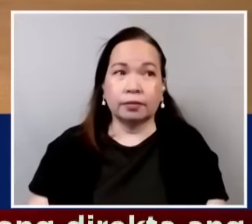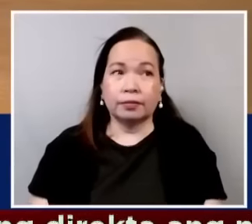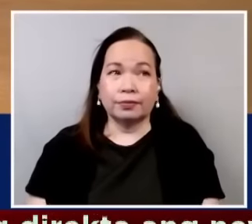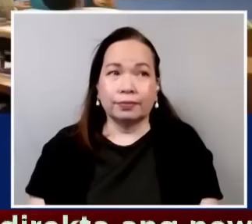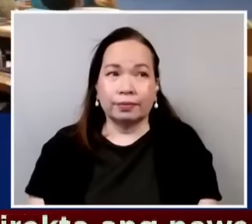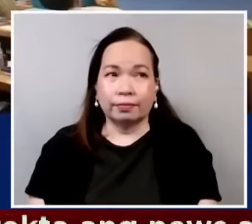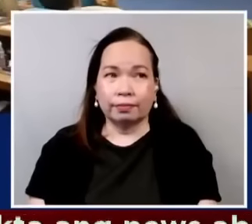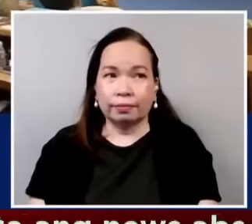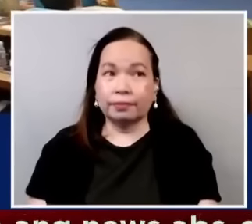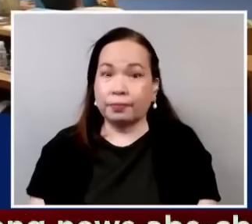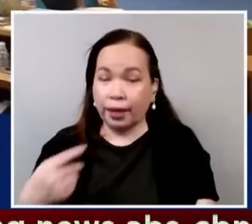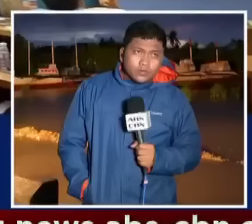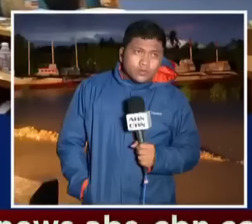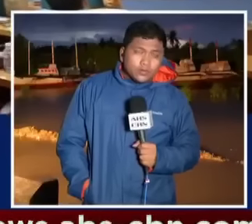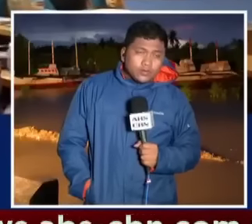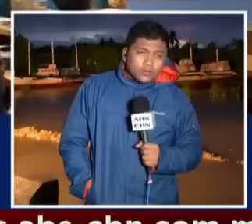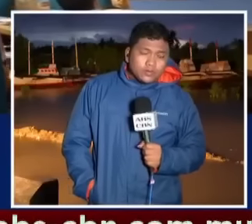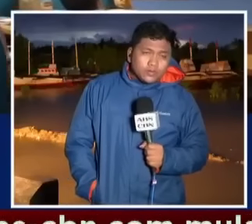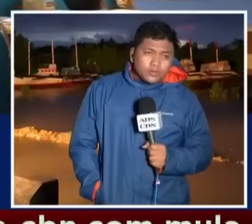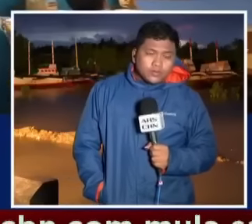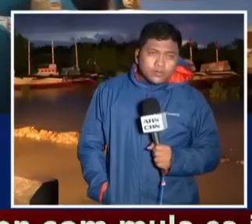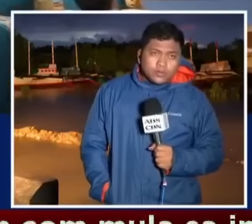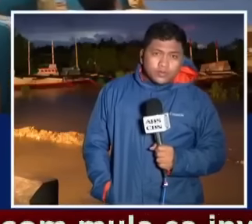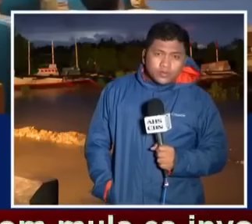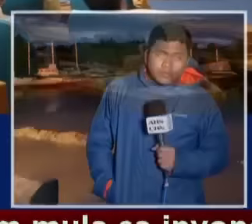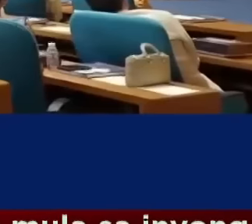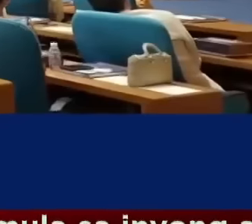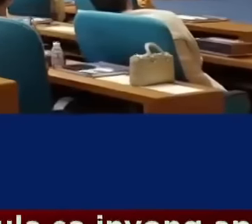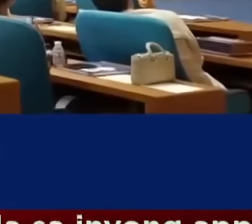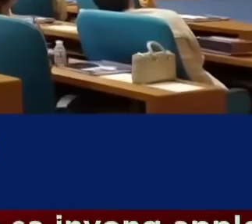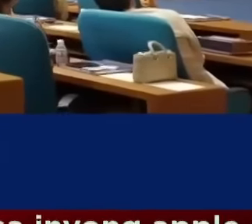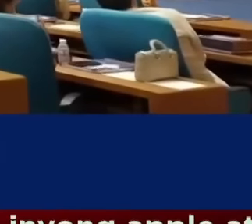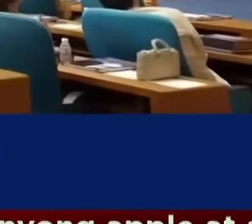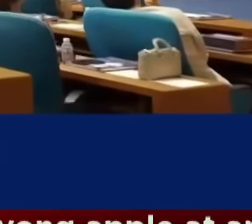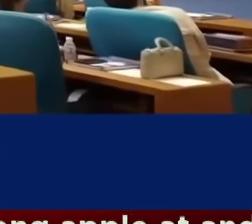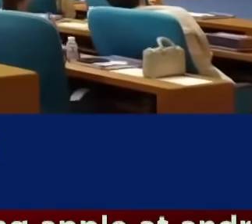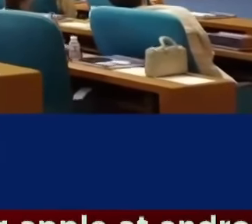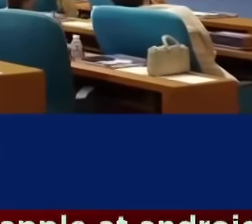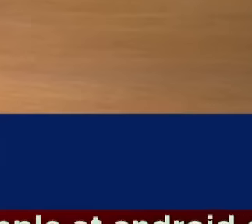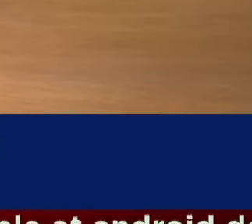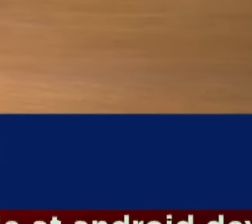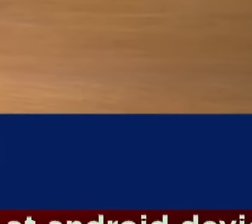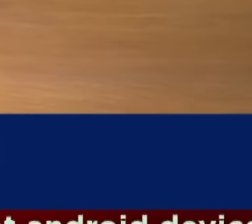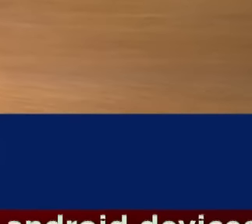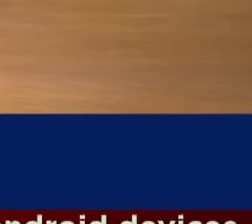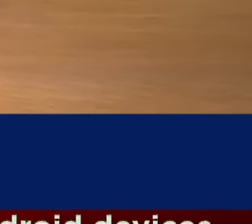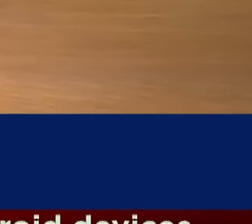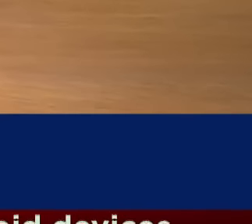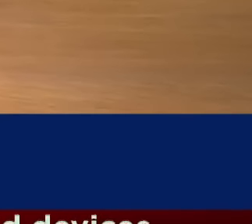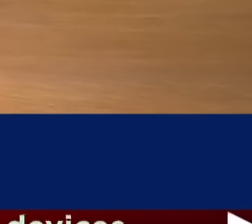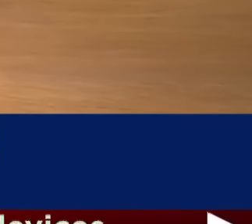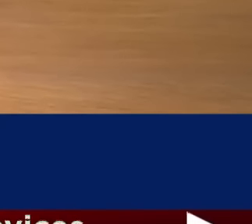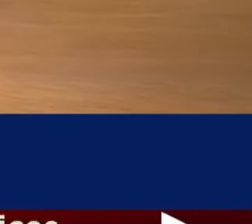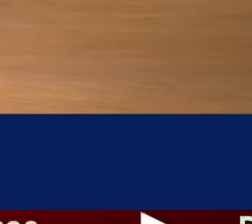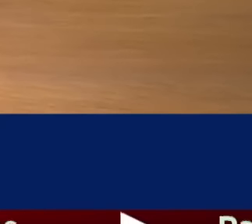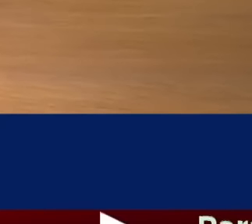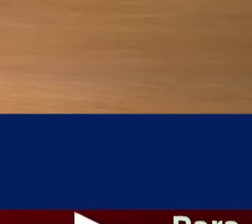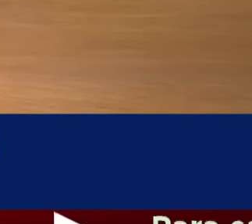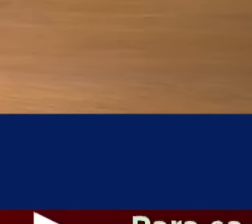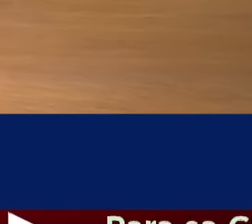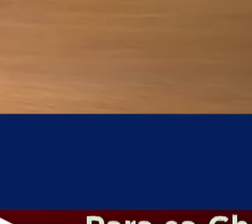We have renewed hope in giving the best to our next batches of students, especially the 28.4 million learners who return